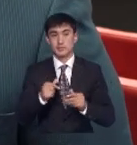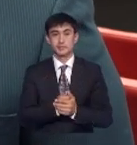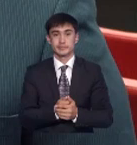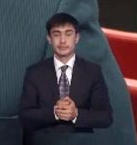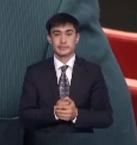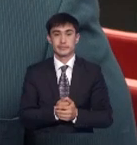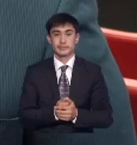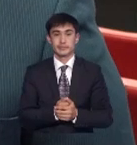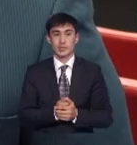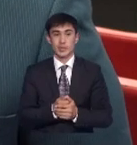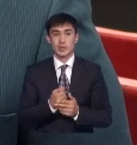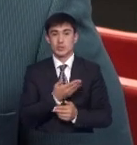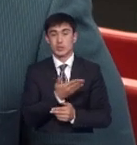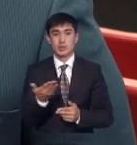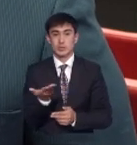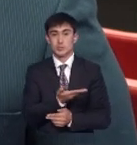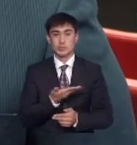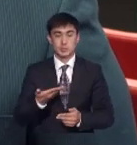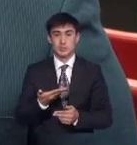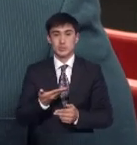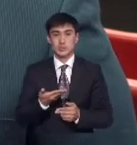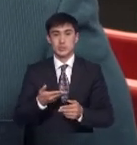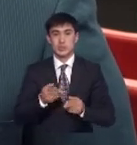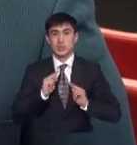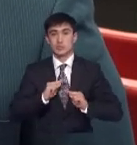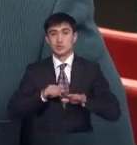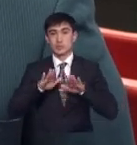оқытып атқан мекемелер бұл кісілерді бізде жаңағы тұрақты жұмысқа орналастырады.